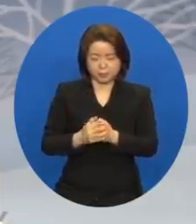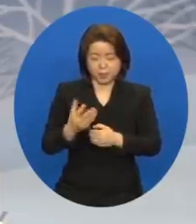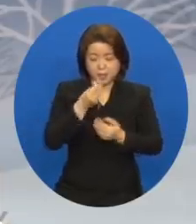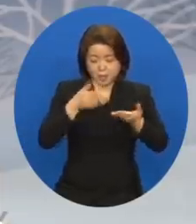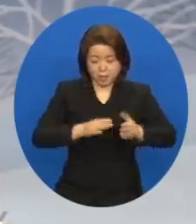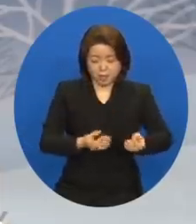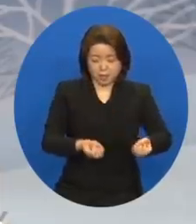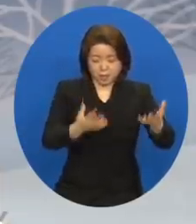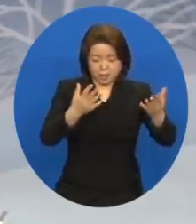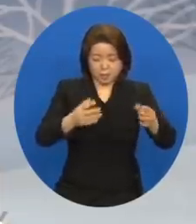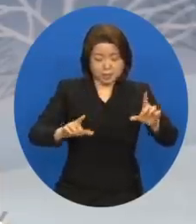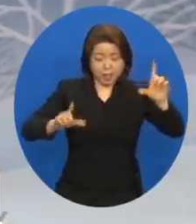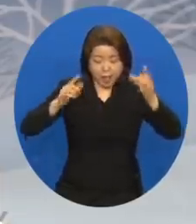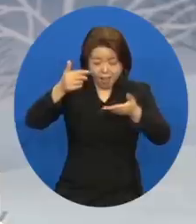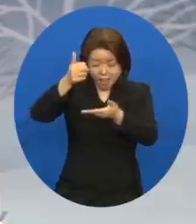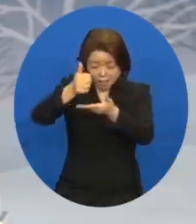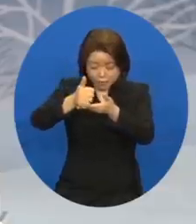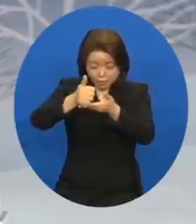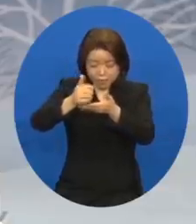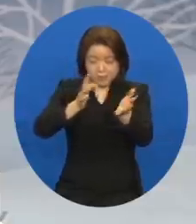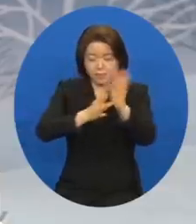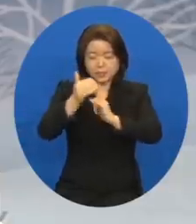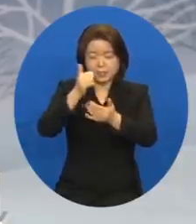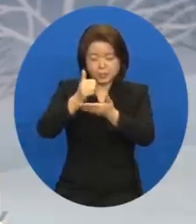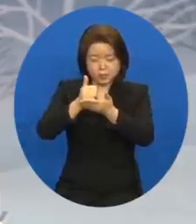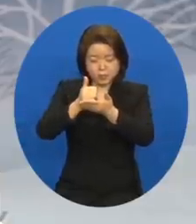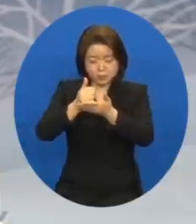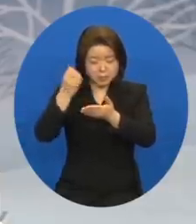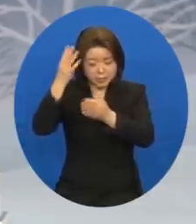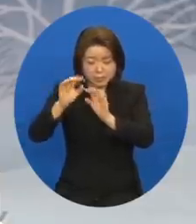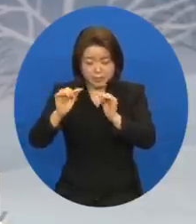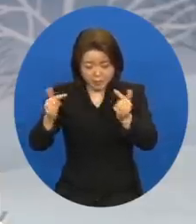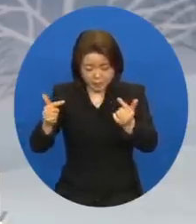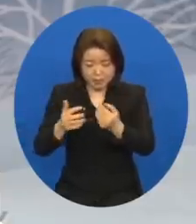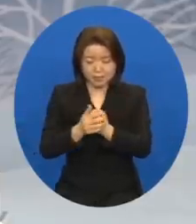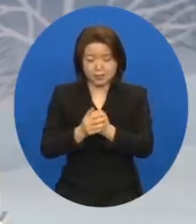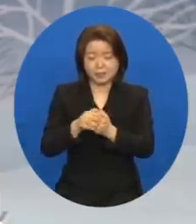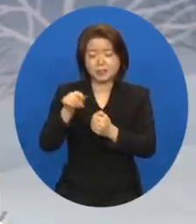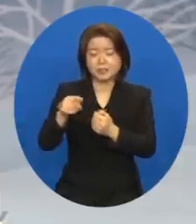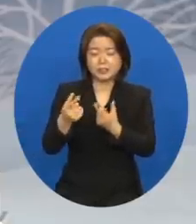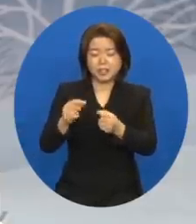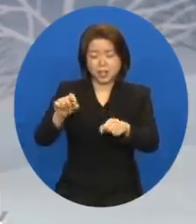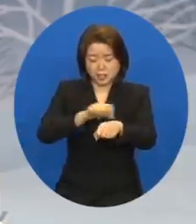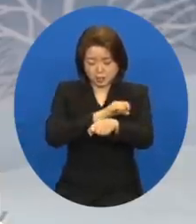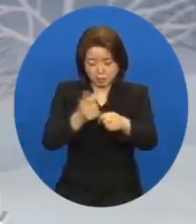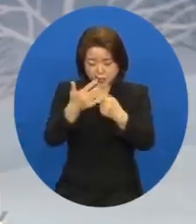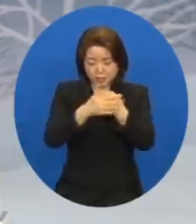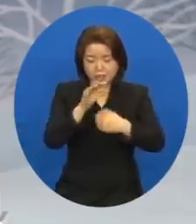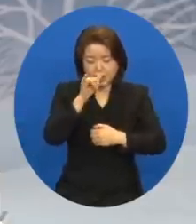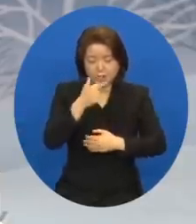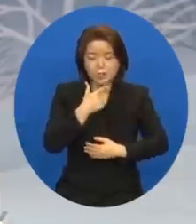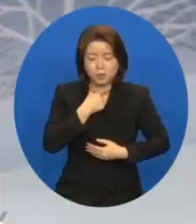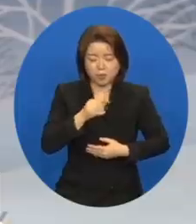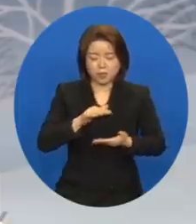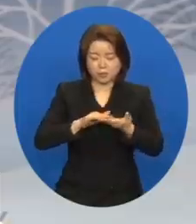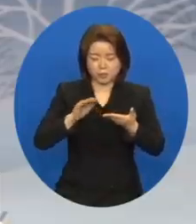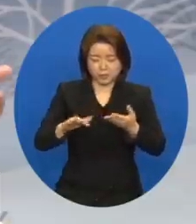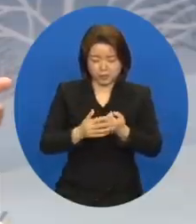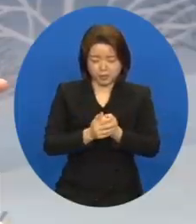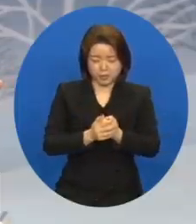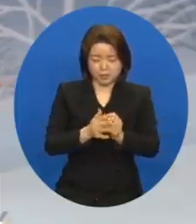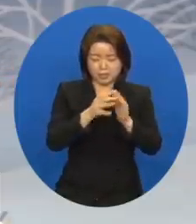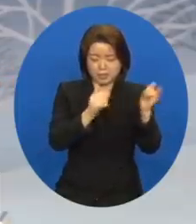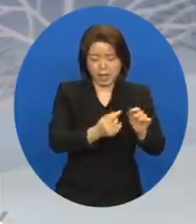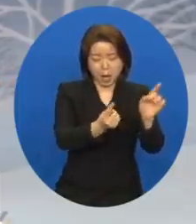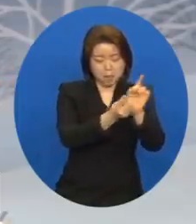성탄절의 주인공이신 예수님, 주님을 놓치지 않는 그런 특별한 은혜가 있기를 원합니다. 사람들과